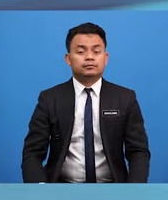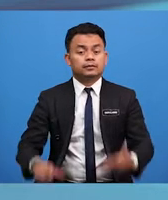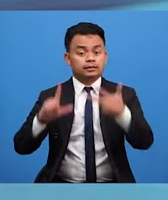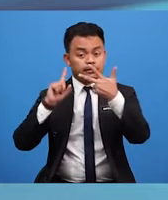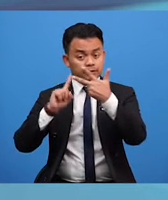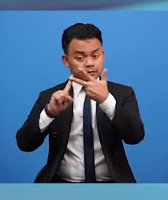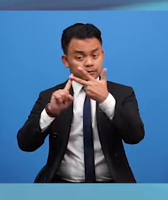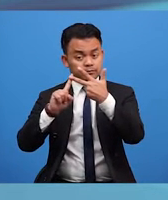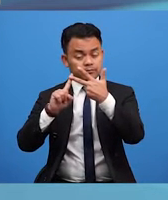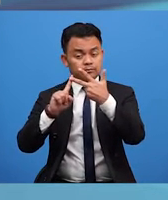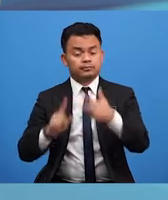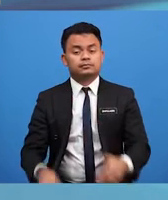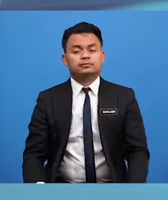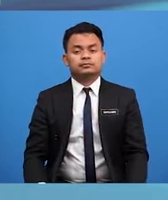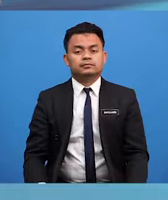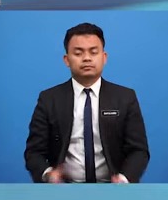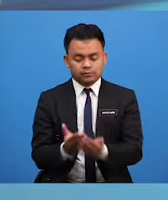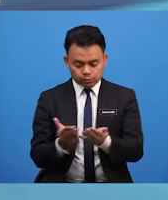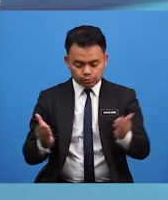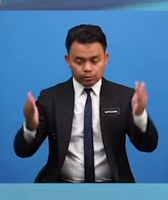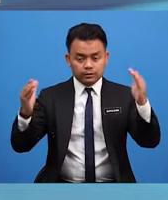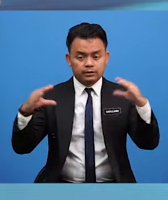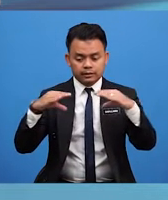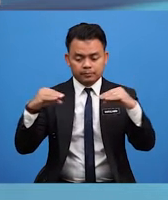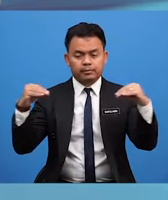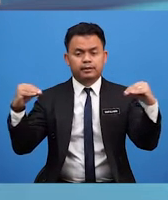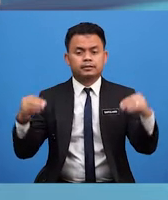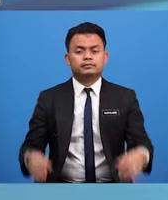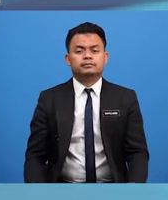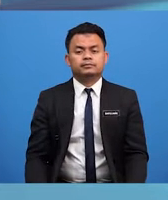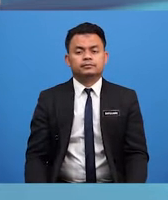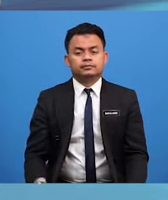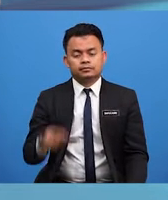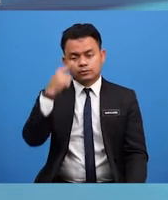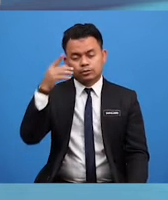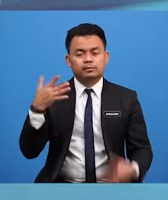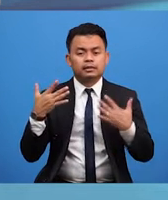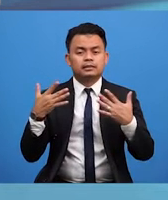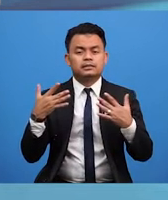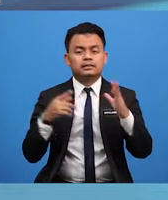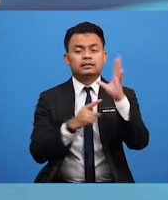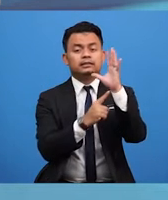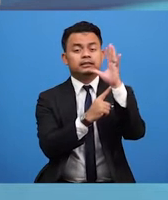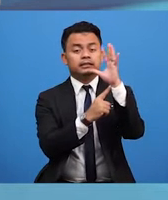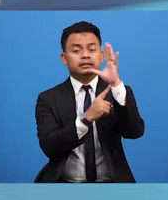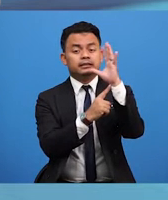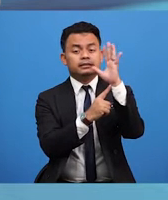Ketiga, kuali lepeh untuk menakung dan memanaskan lilin.